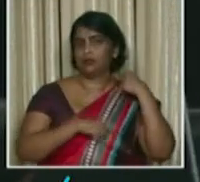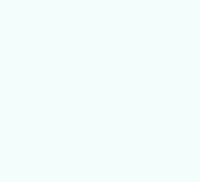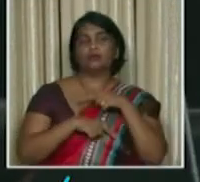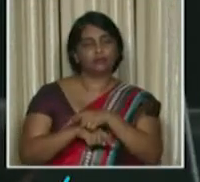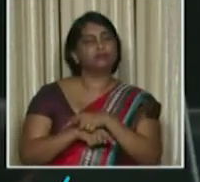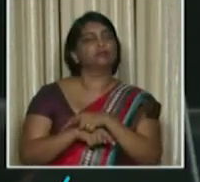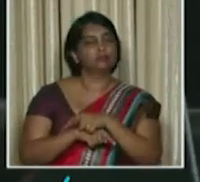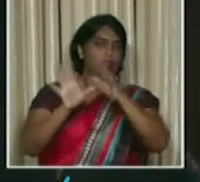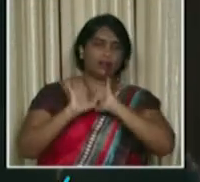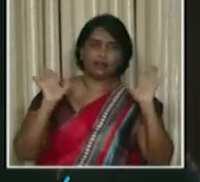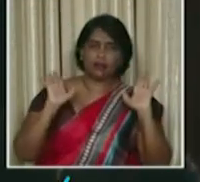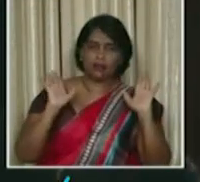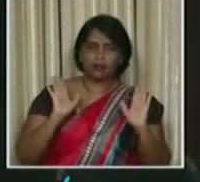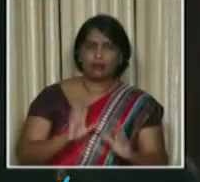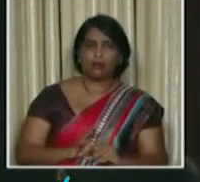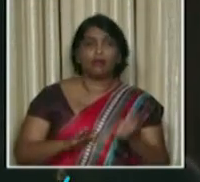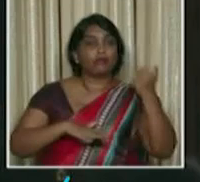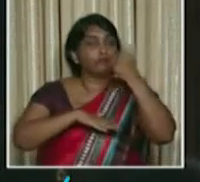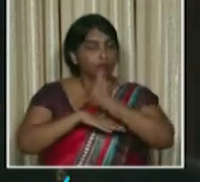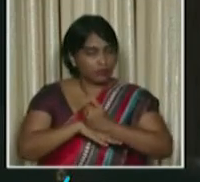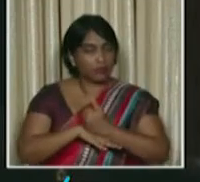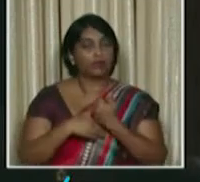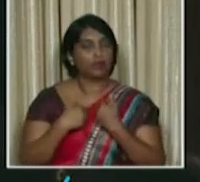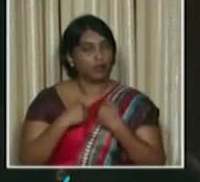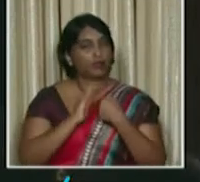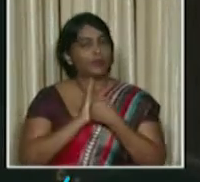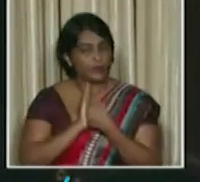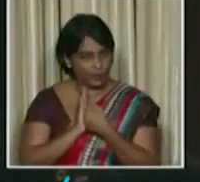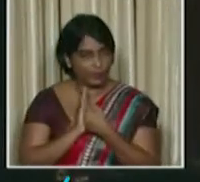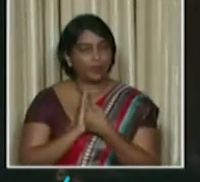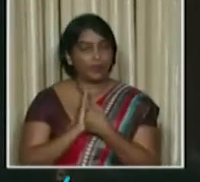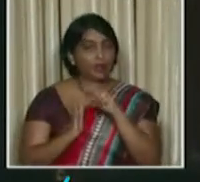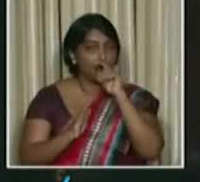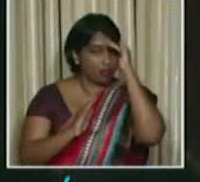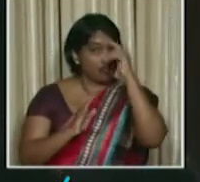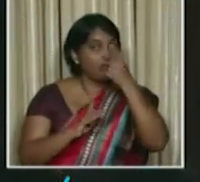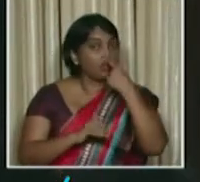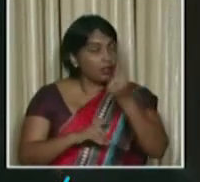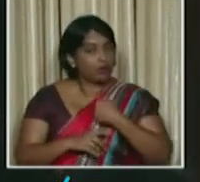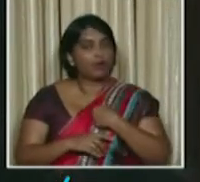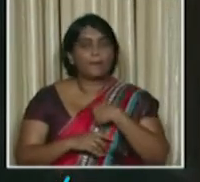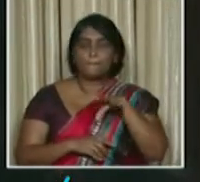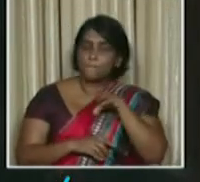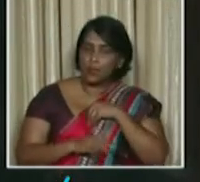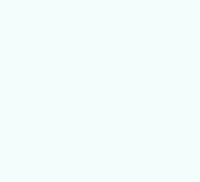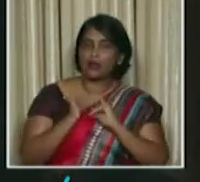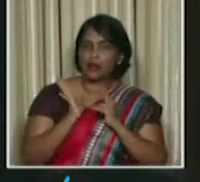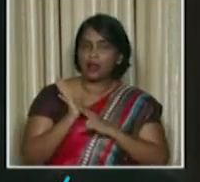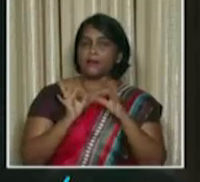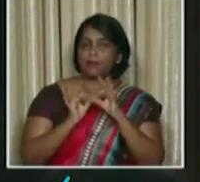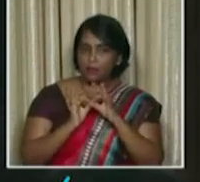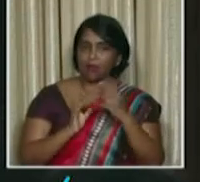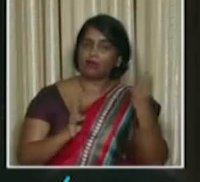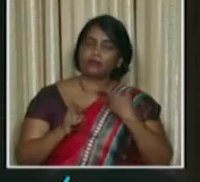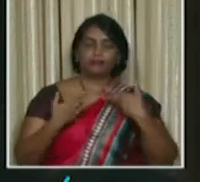එතනම කඩා මූලාසනයට අපි ගරු කරනවා කථානායකතුමා. ඔබතුමාගේ නියෝගයේ පිළිපදෙමින් නලින් බණ්ඩාර මැතිවත් මමත්